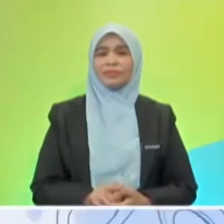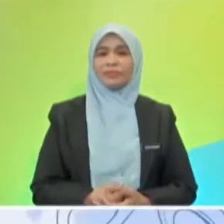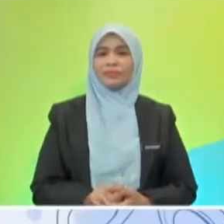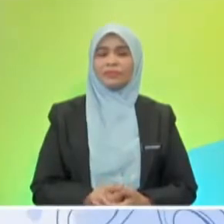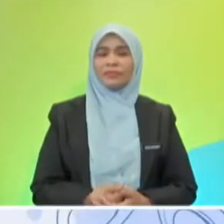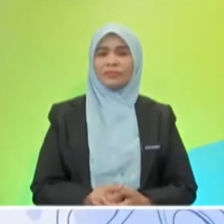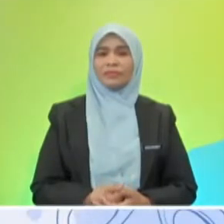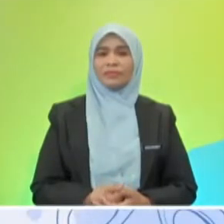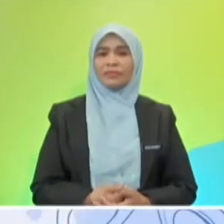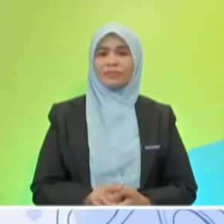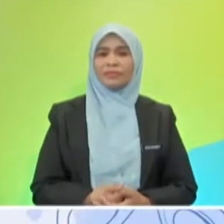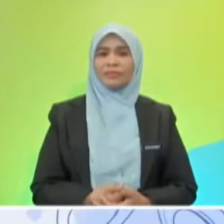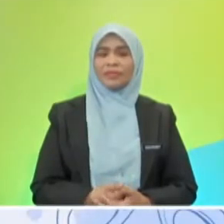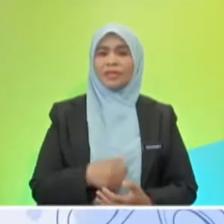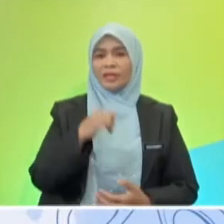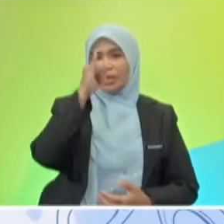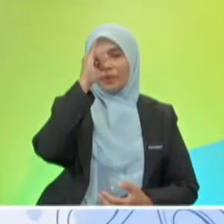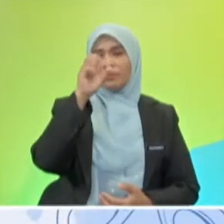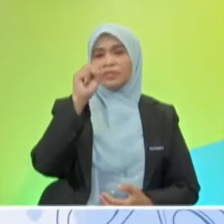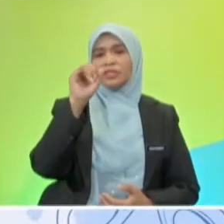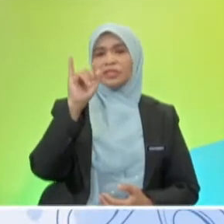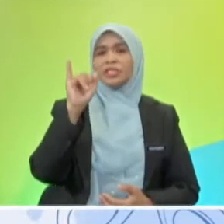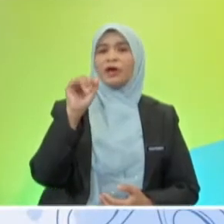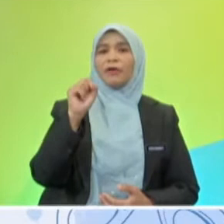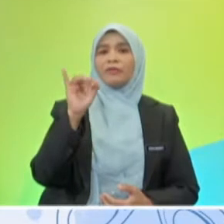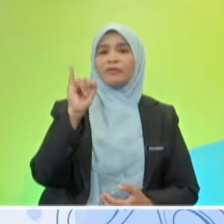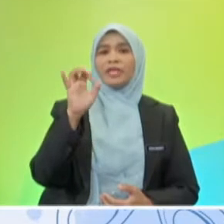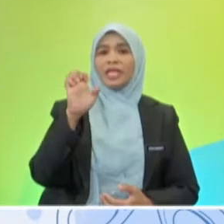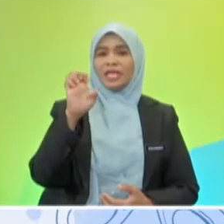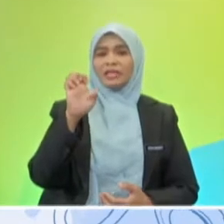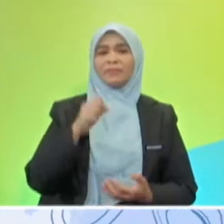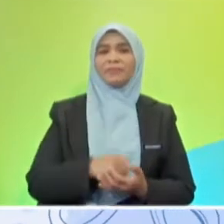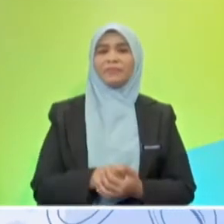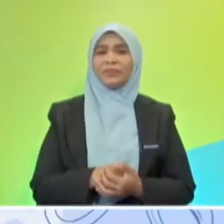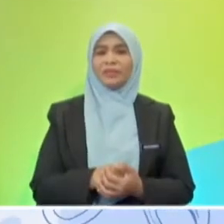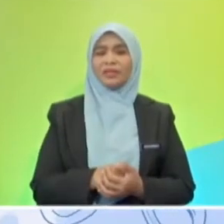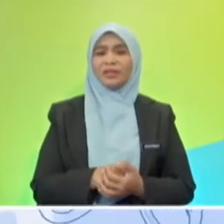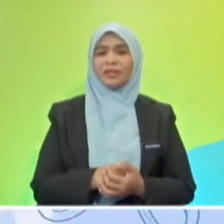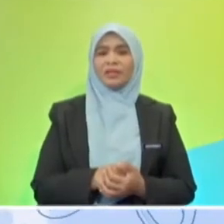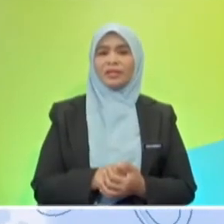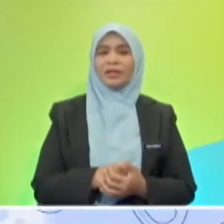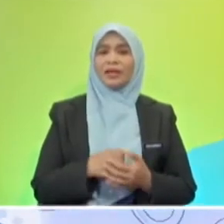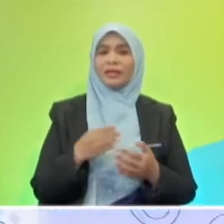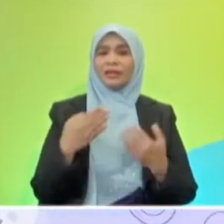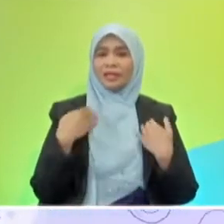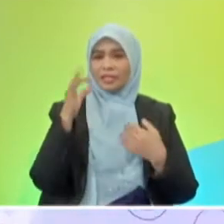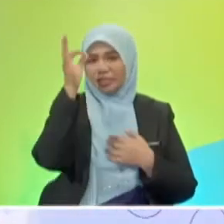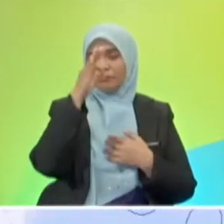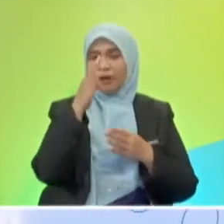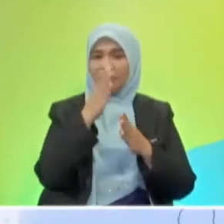Hai tokoh yang chevilly lah Imam Syafi'i susah Oke Imam Syafi'i tidak benar